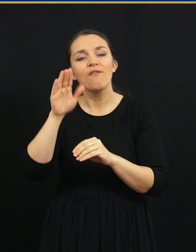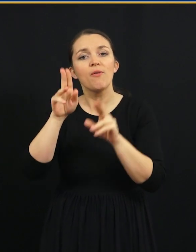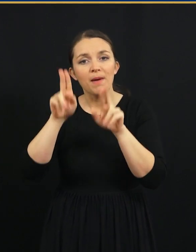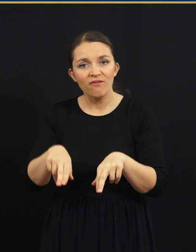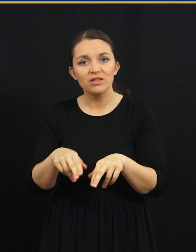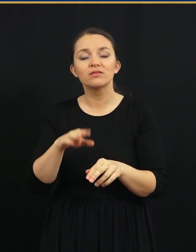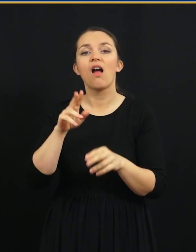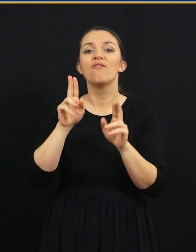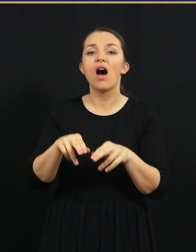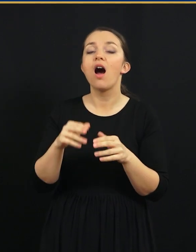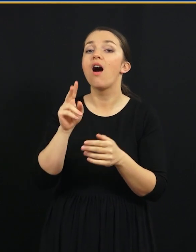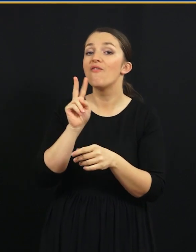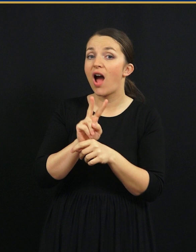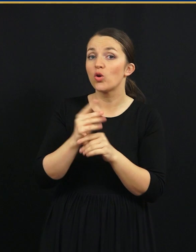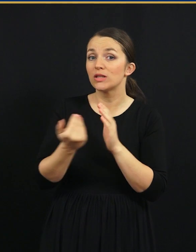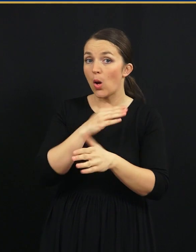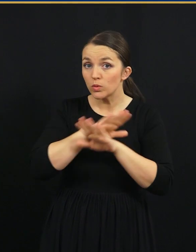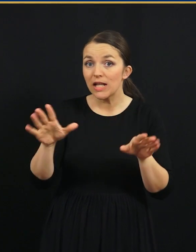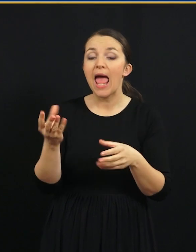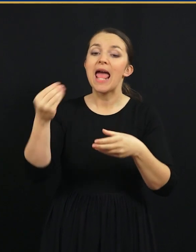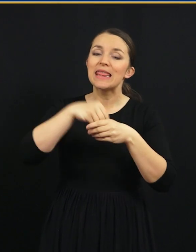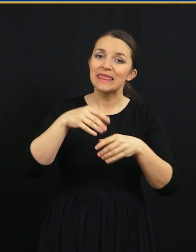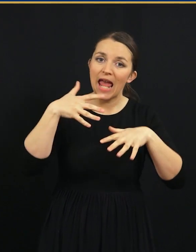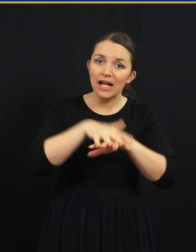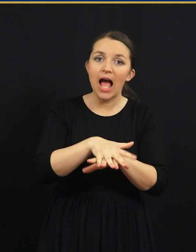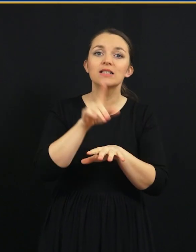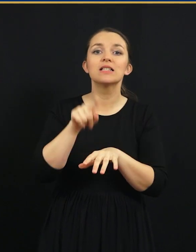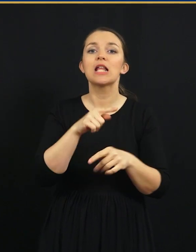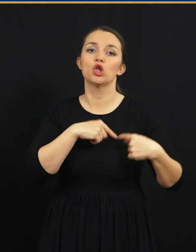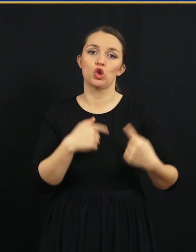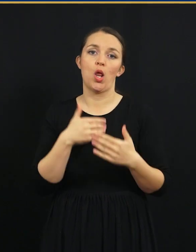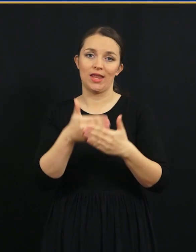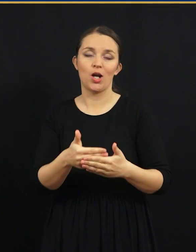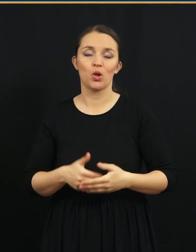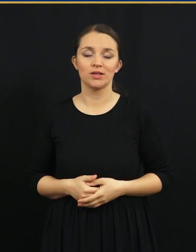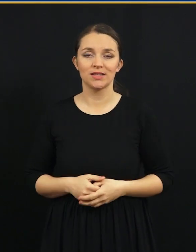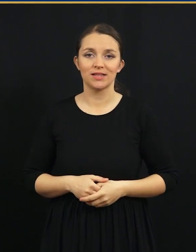človekovih pravic, varnosti za vse, integraciji in solidarnosti.